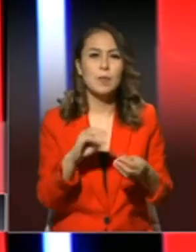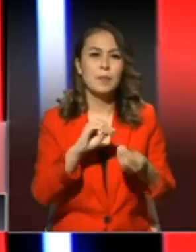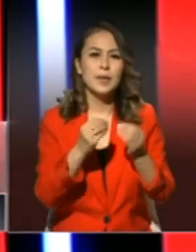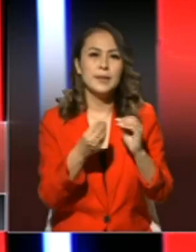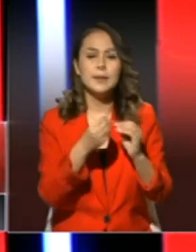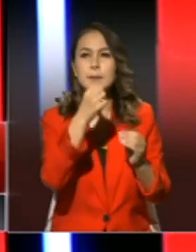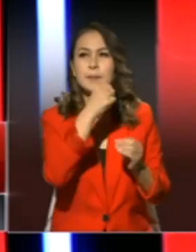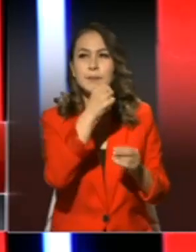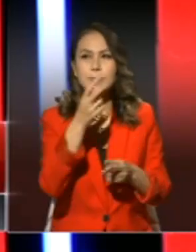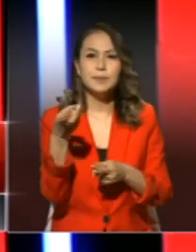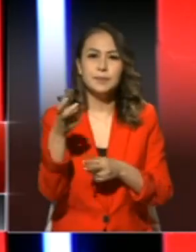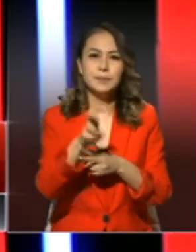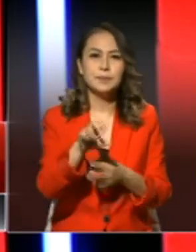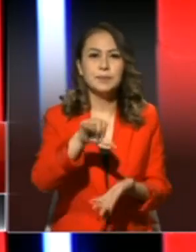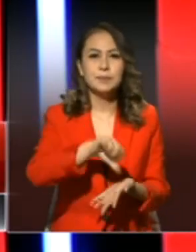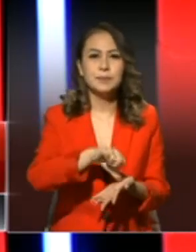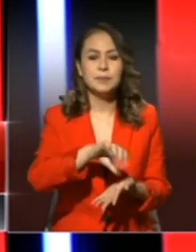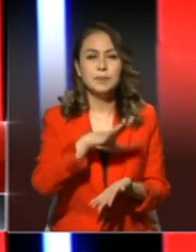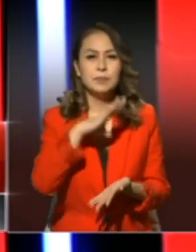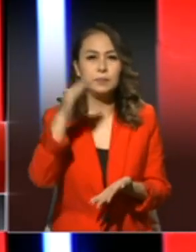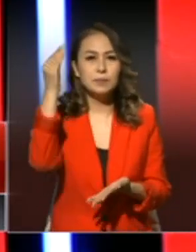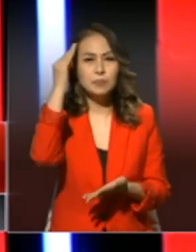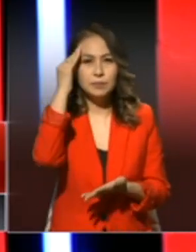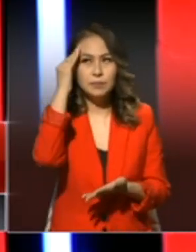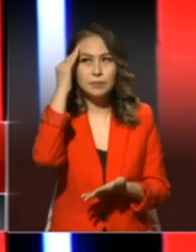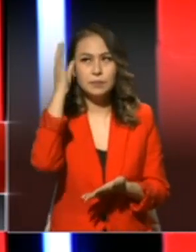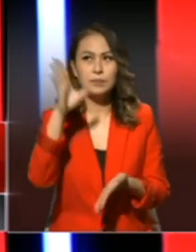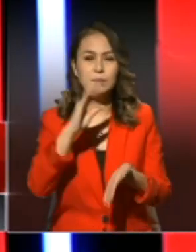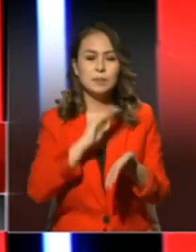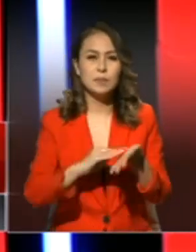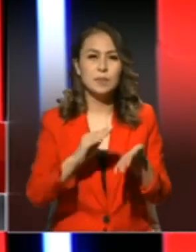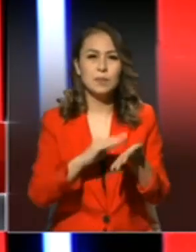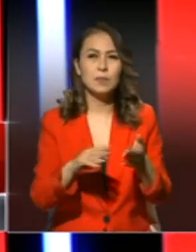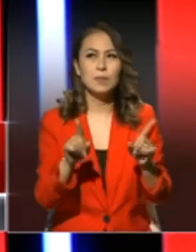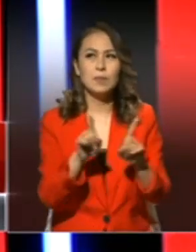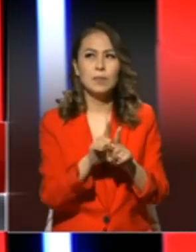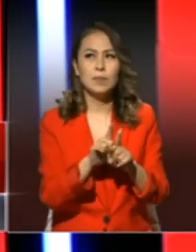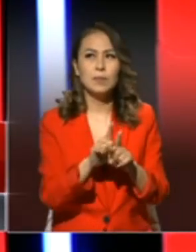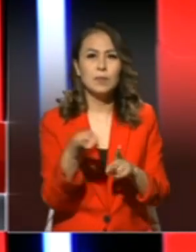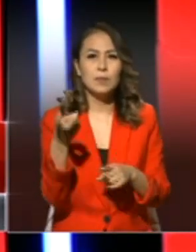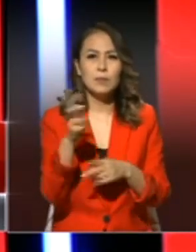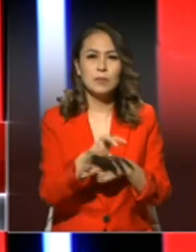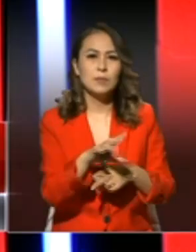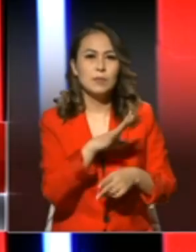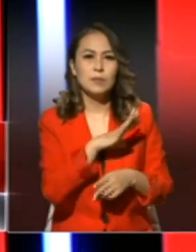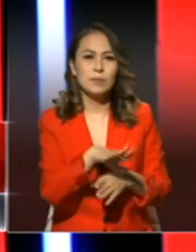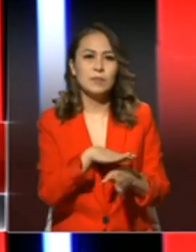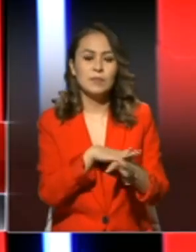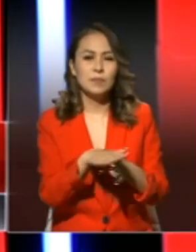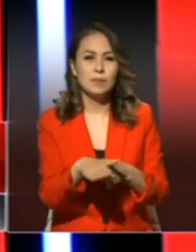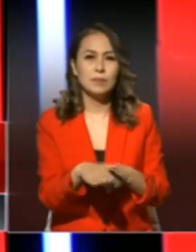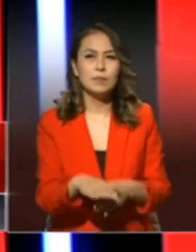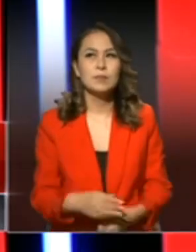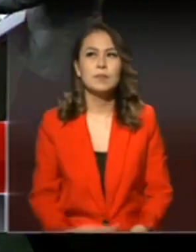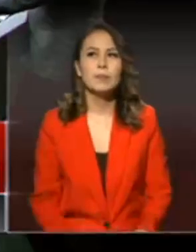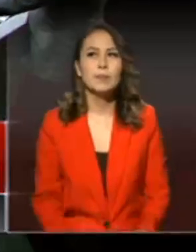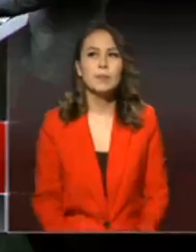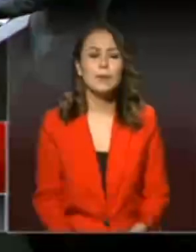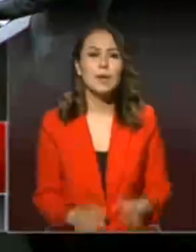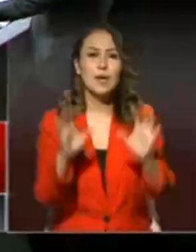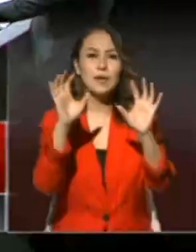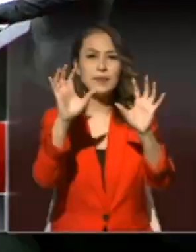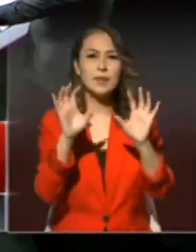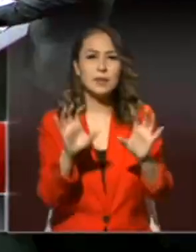әлбетте келіп айтса, жеткізсе деген ойымызды жазған едік. Өкінішке қарай көріп тұрғандарыңызды келген жоқ студияға. Заңнамада қайтыс